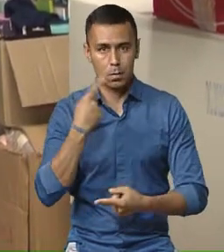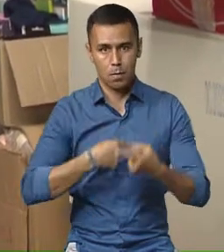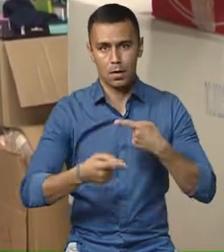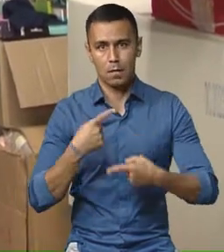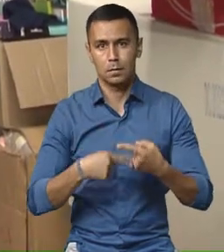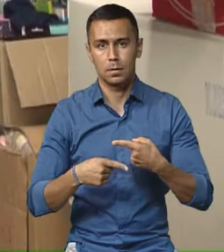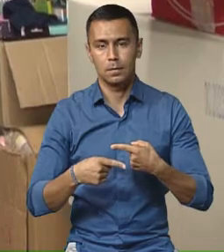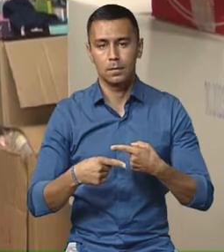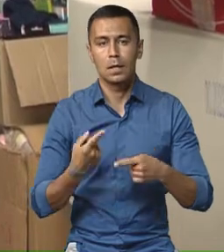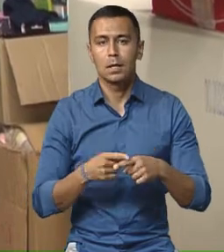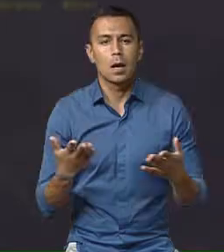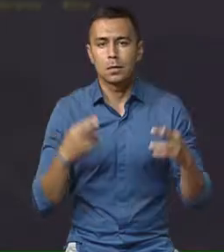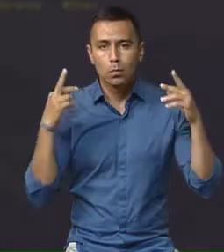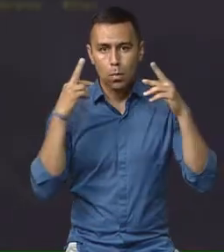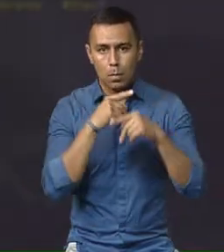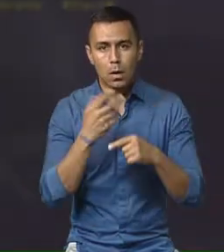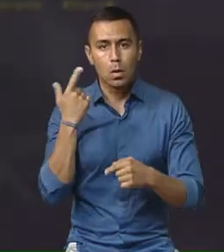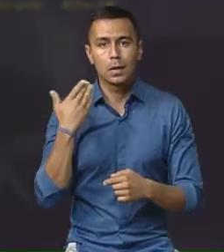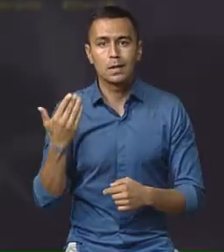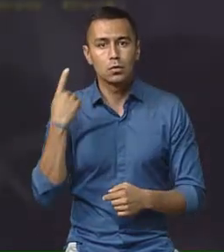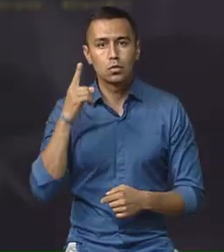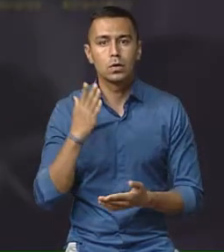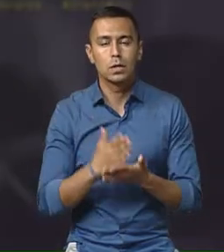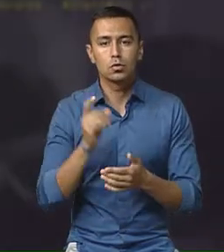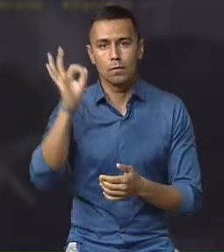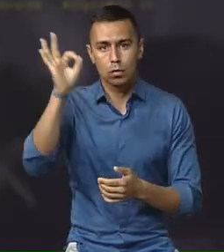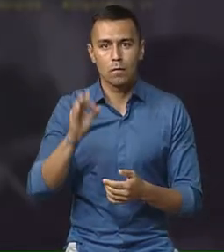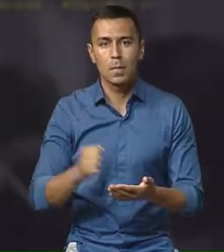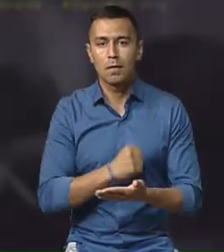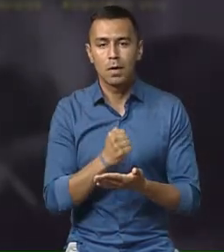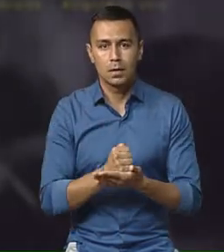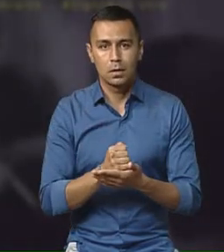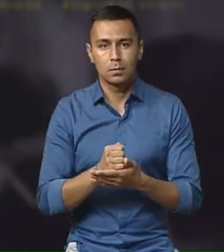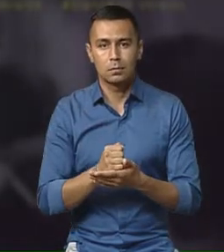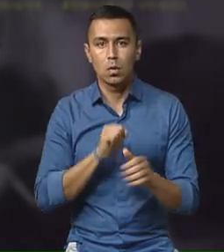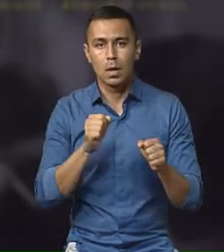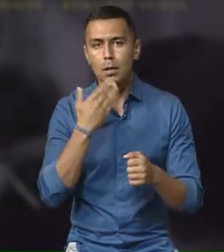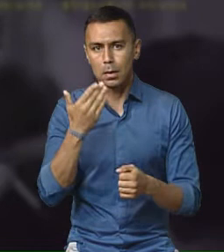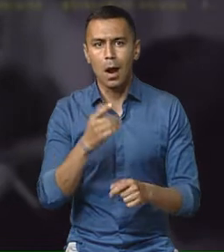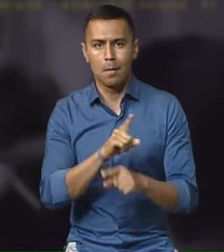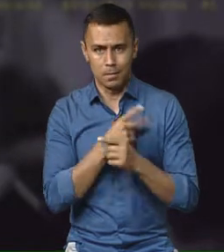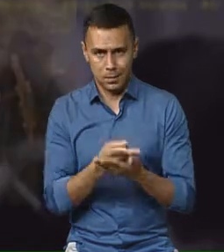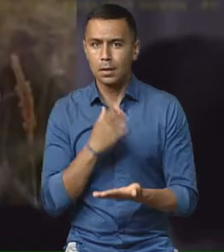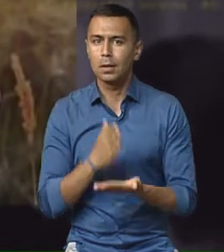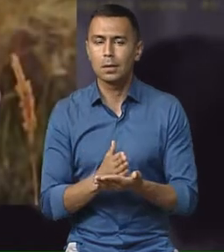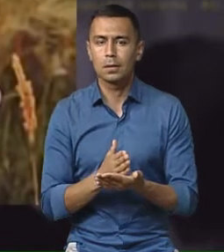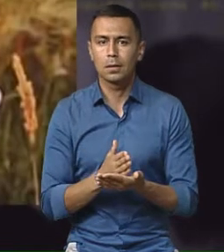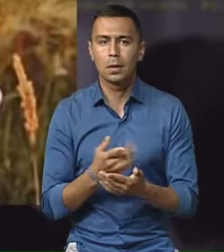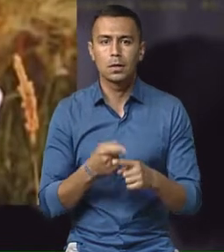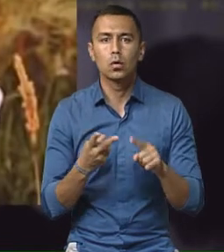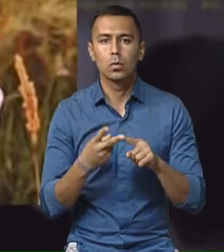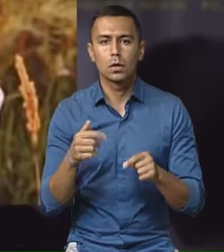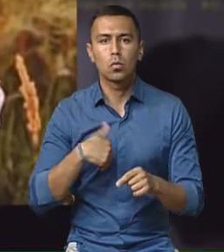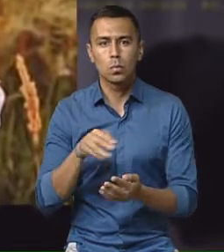вертався. Це якась помилка. Коли ти чуєш, що є 100% підтвердження командиру, ти запитуєш, а тіло є? Це саме, це друге, ти